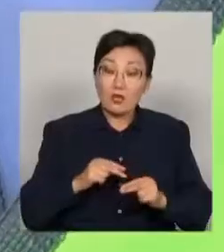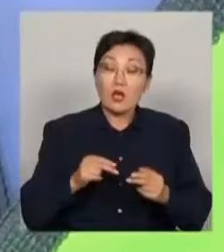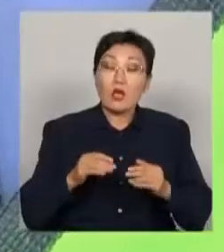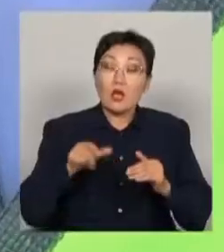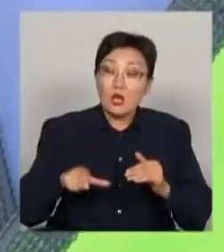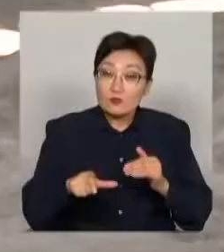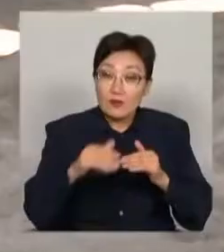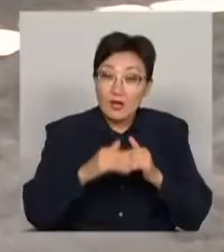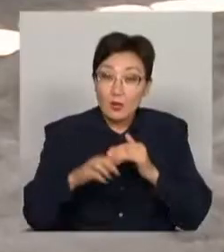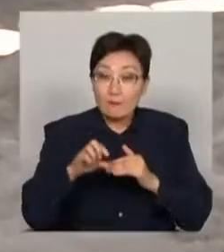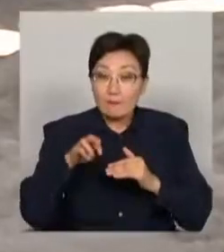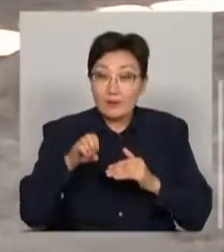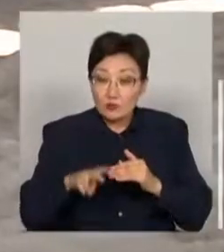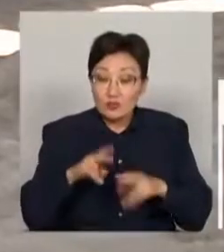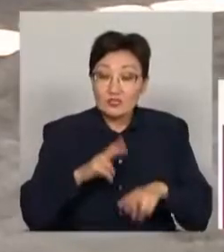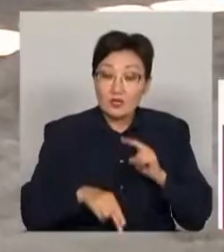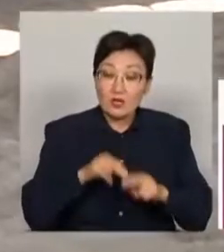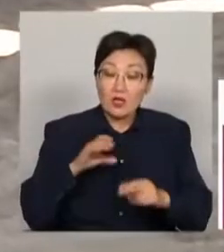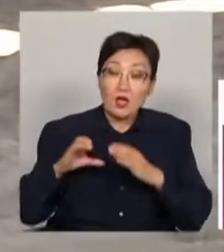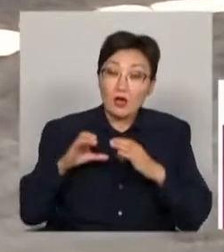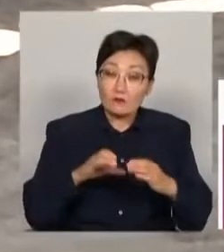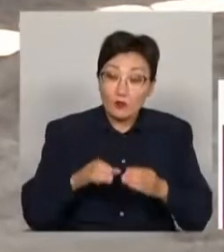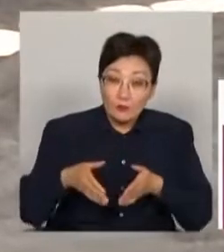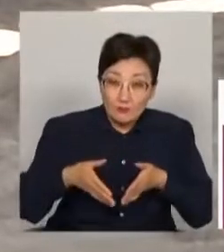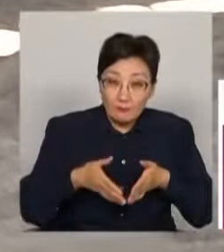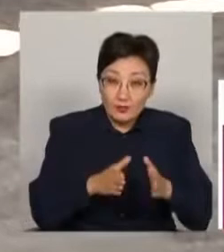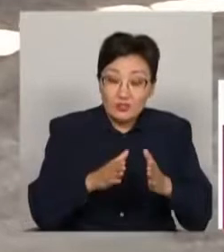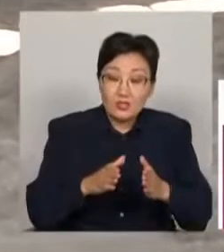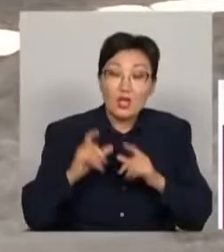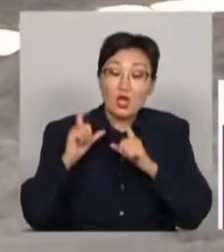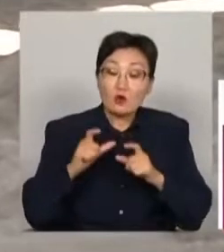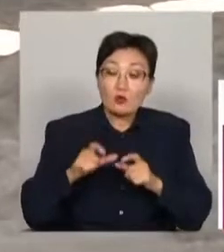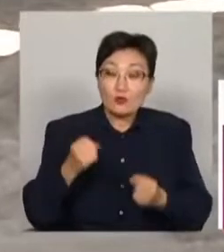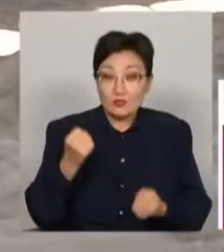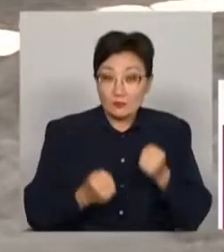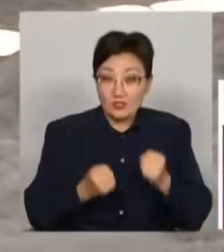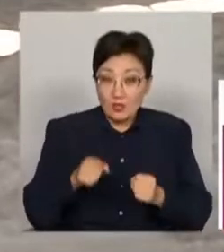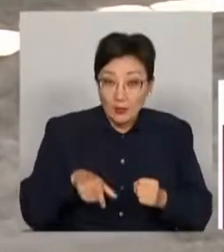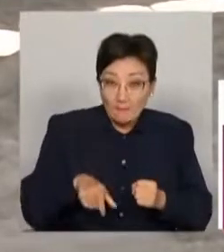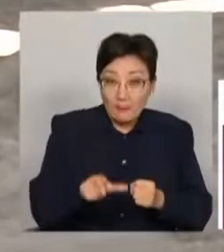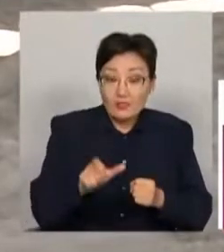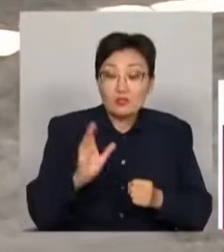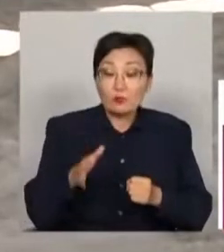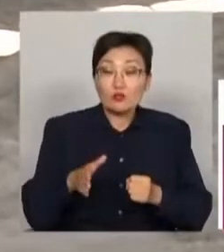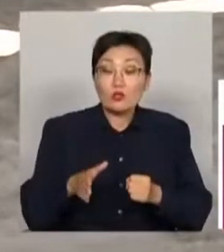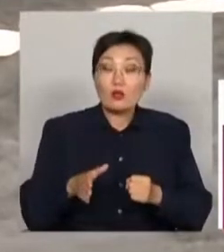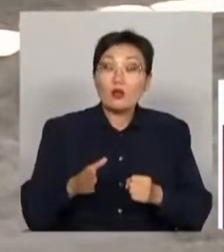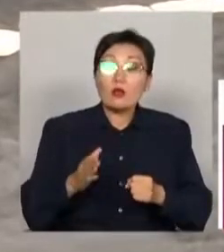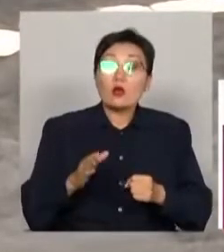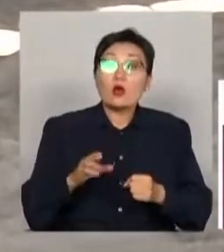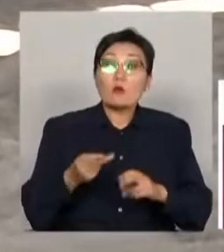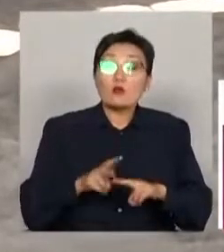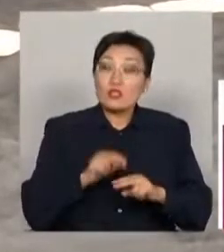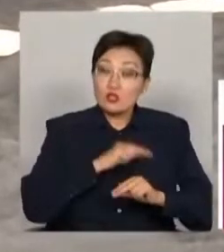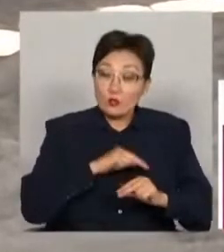бетон салу, автобусны паваса болады, транзитны паваса болады, и местный жолға дейін болады паваса. Сондықтан сол